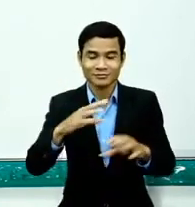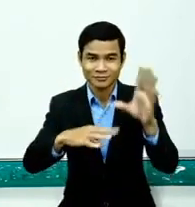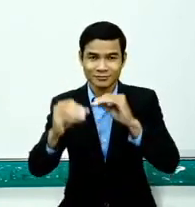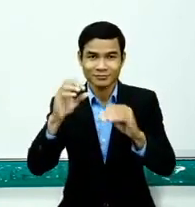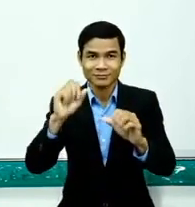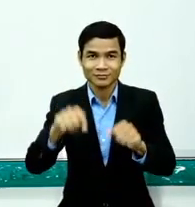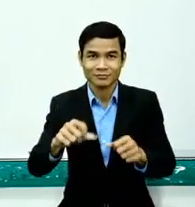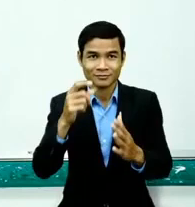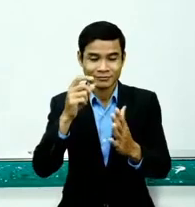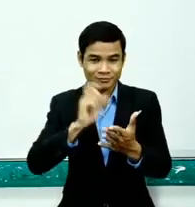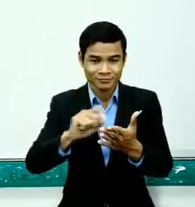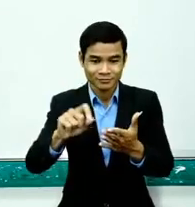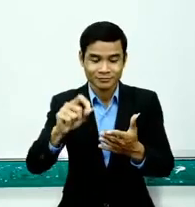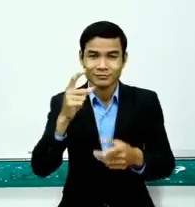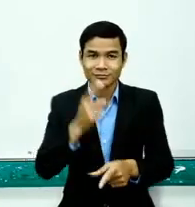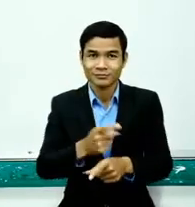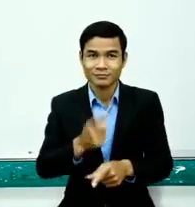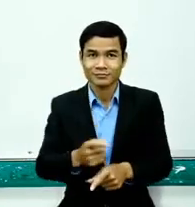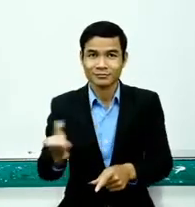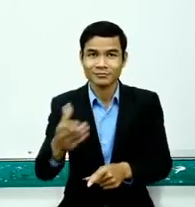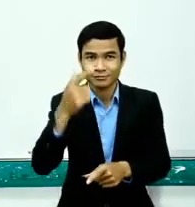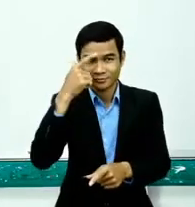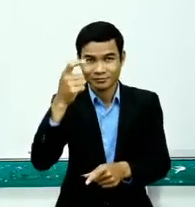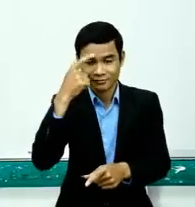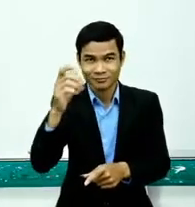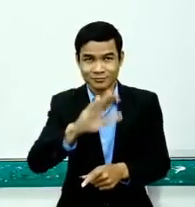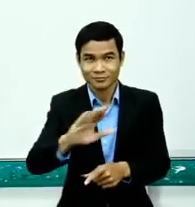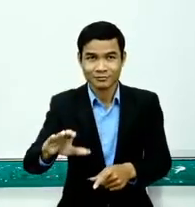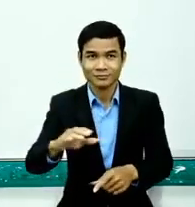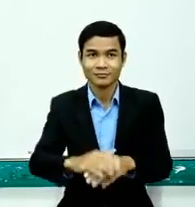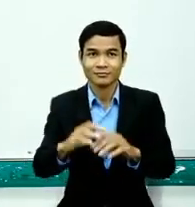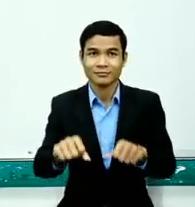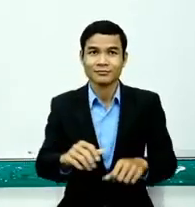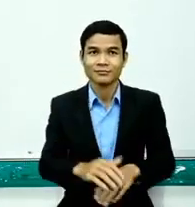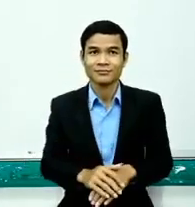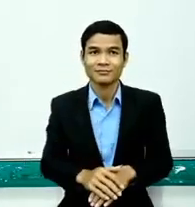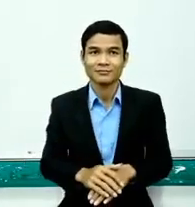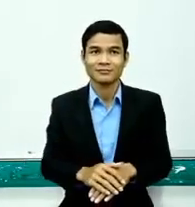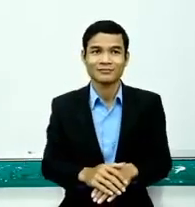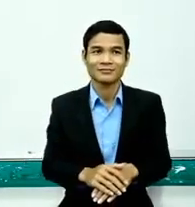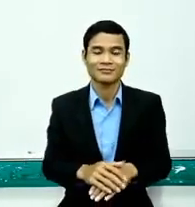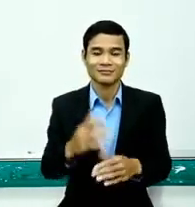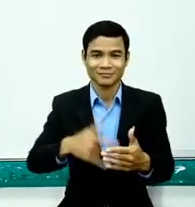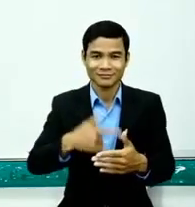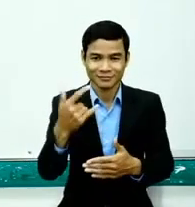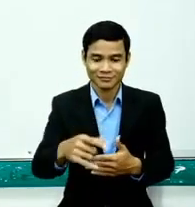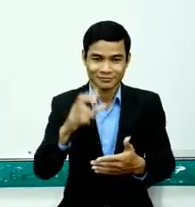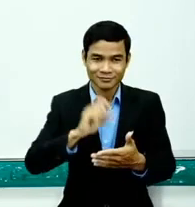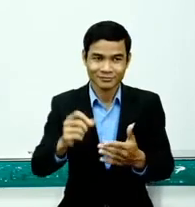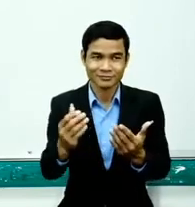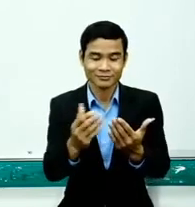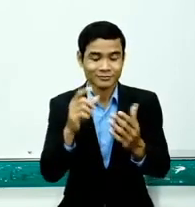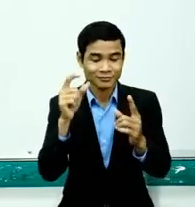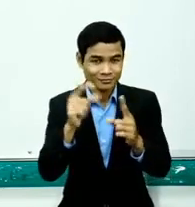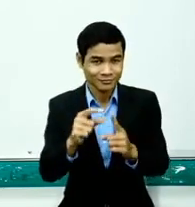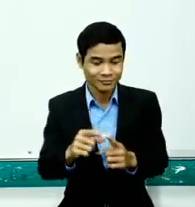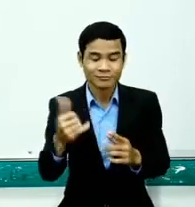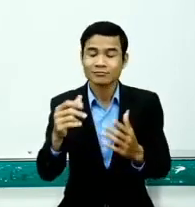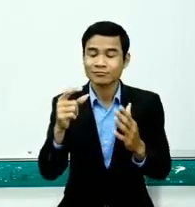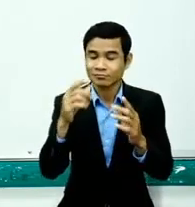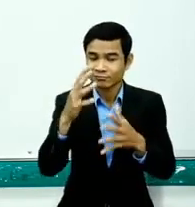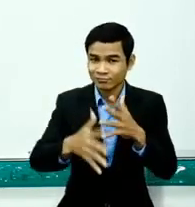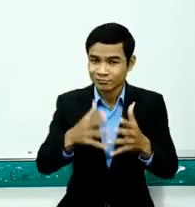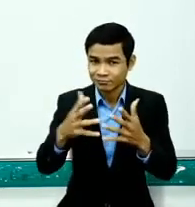sơ xê. Cúp cúp khní bụ cài mình tên con rồi bán nẹ cử. Chà, bán tỏa bì ca sơ xê tạm an. Nẹ cử nâng nông